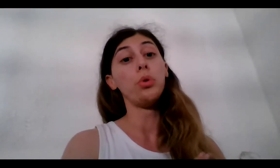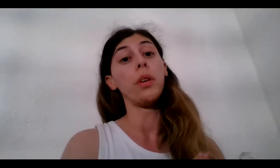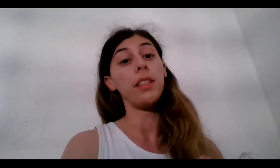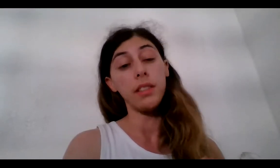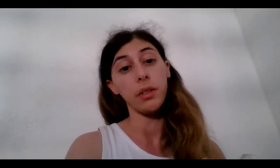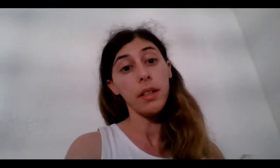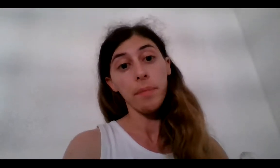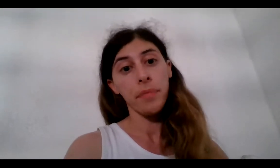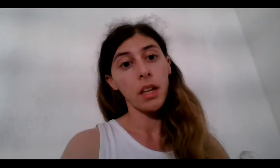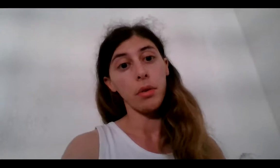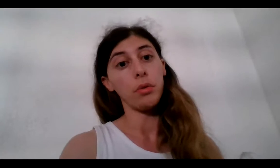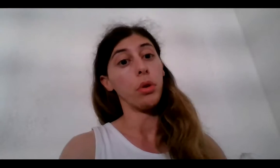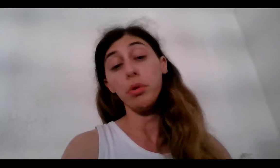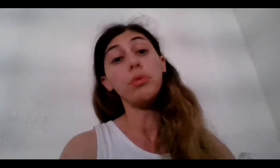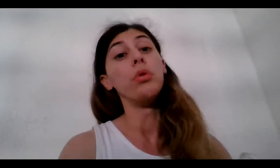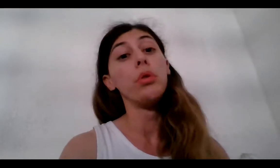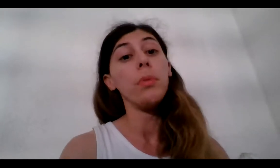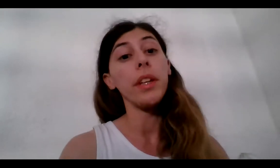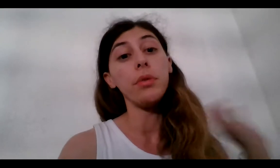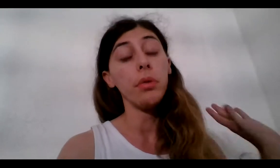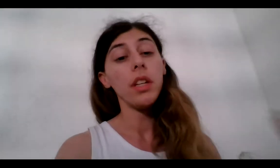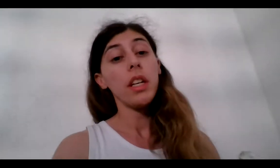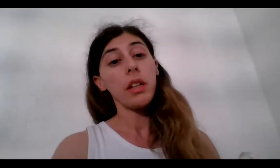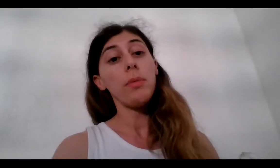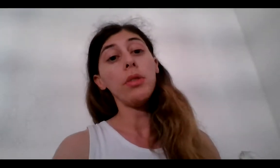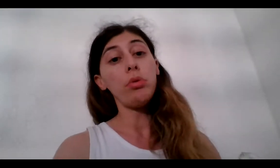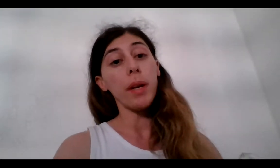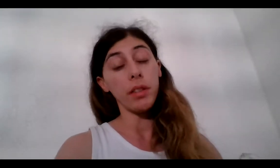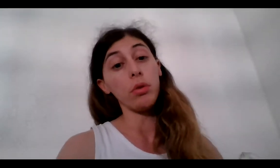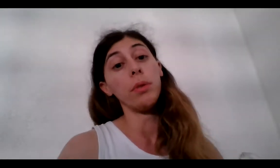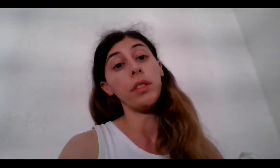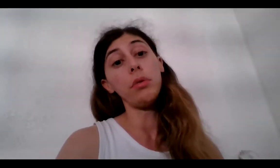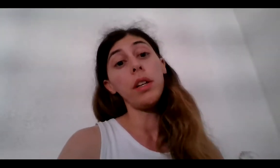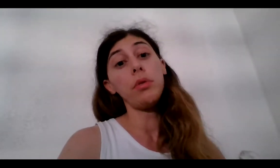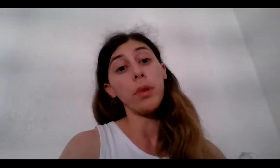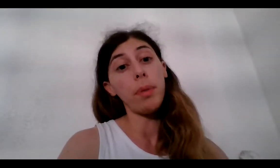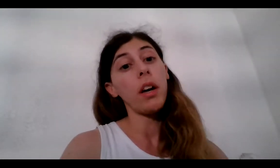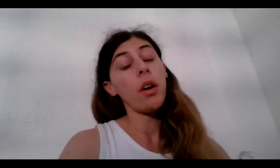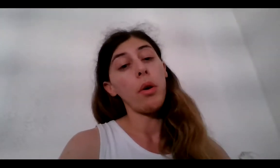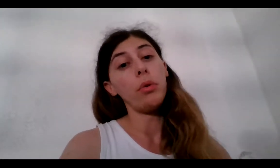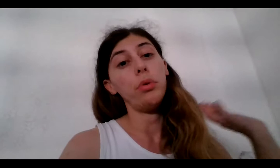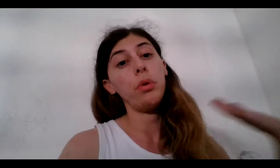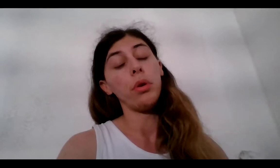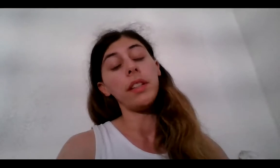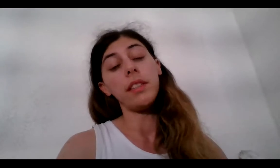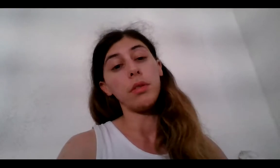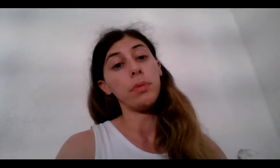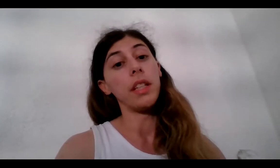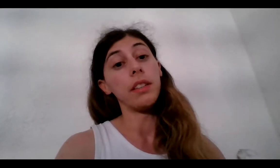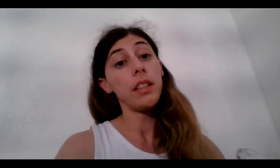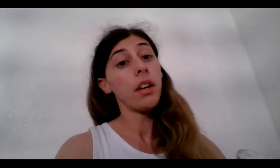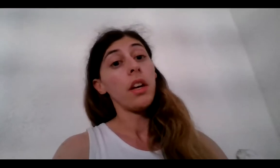Haute Autorité de Santé. Donc en gros, c'est une recommandation. Comme elle ne suit pas cette recommandation, elle ne demande pas